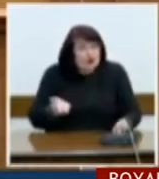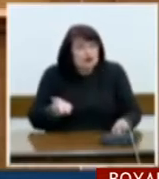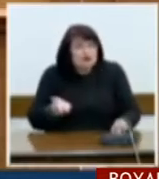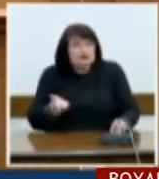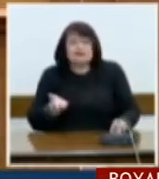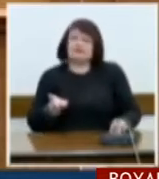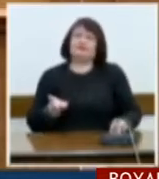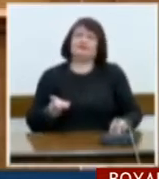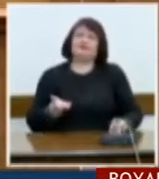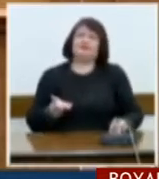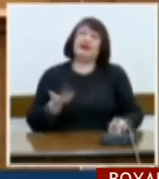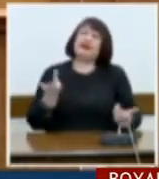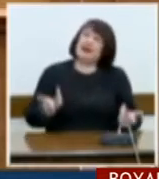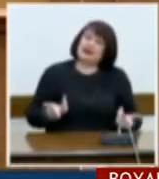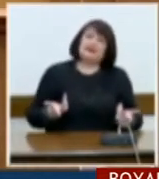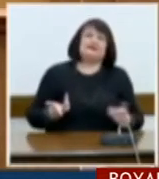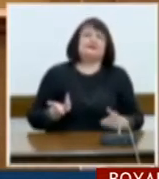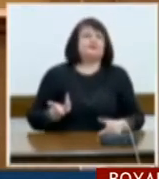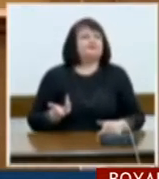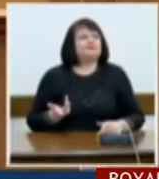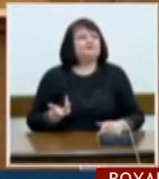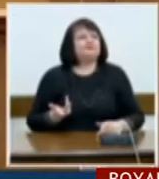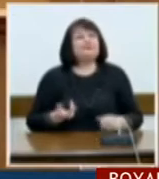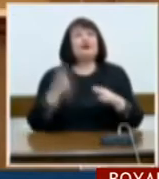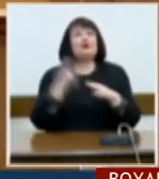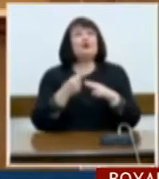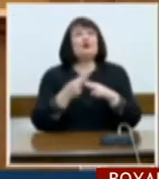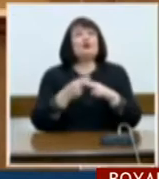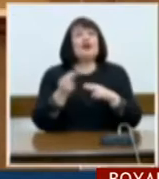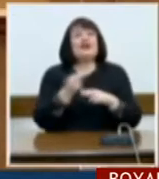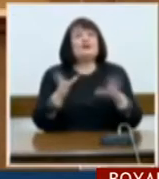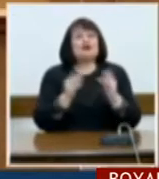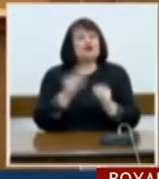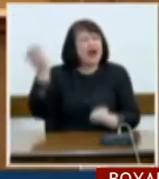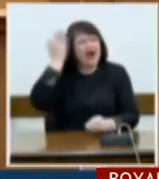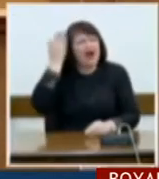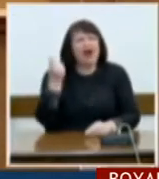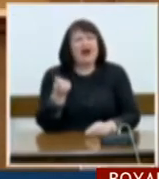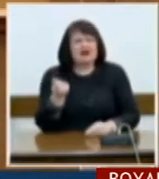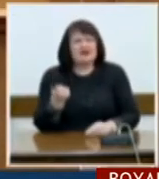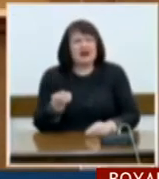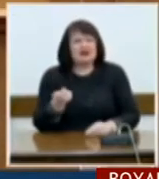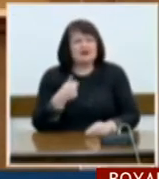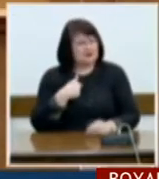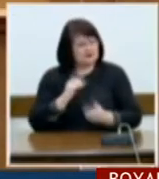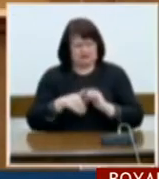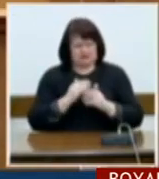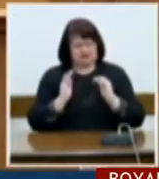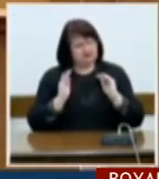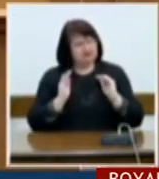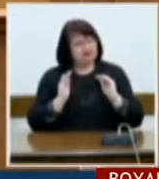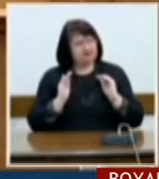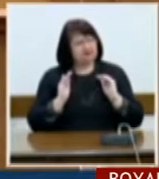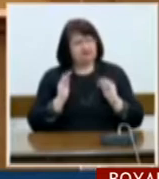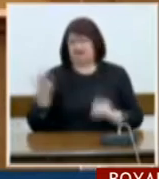και γιατί για το κρίσιμο ζήτημα της ακρίβειας δεν ασχοληθήκαμε εμείς από το